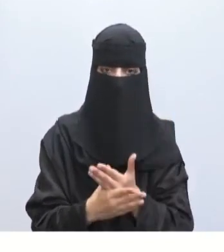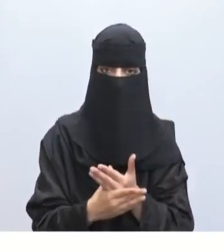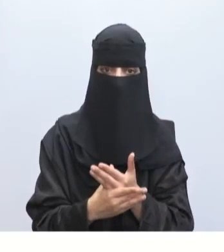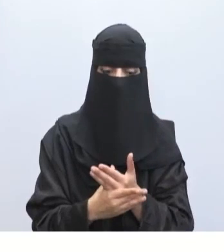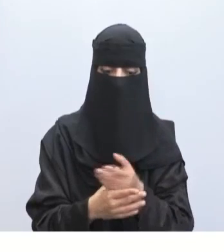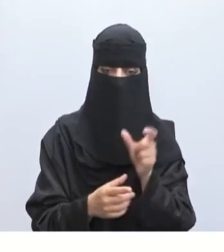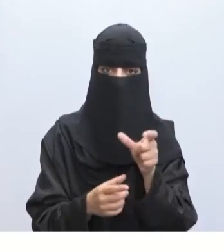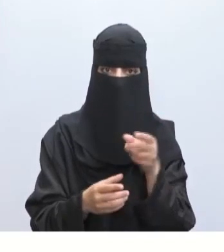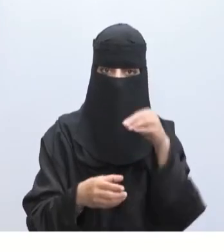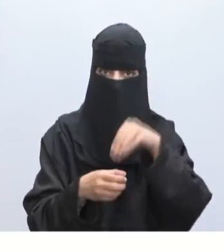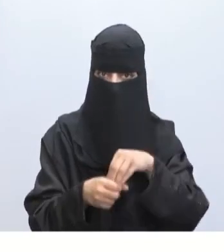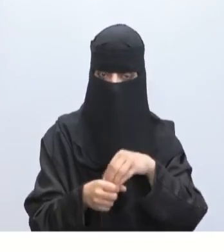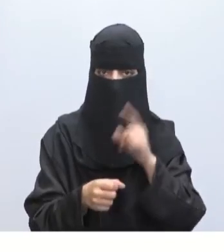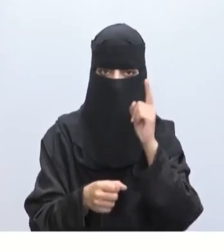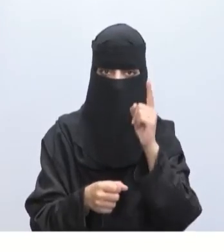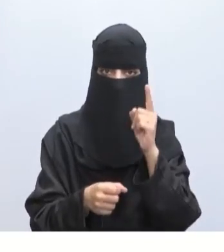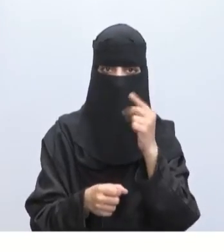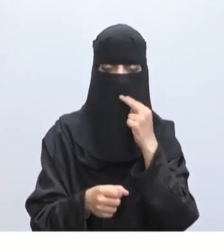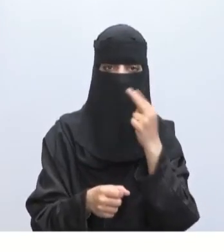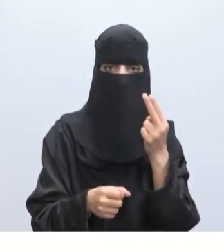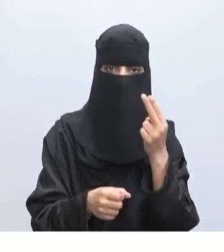حوصرت في عام